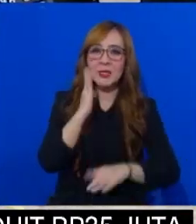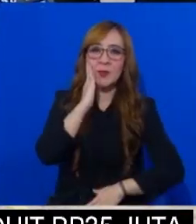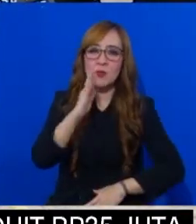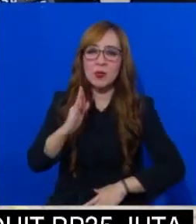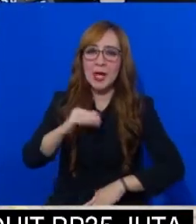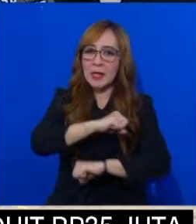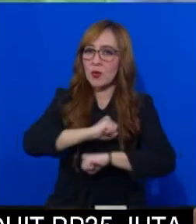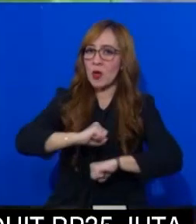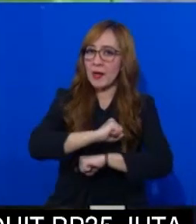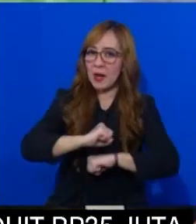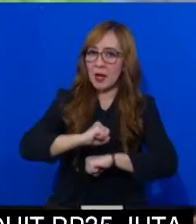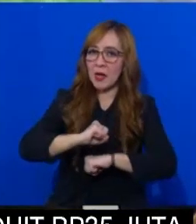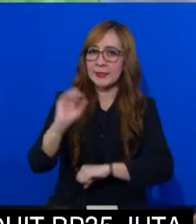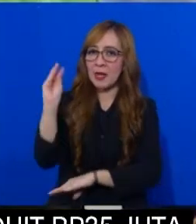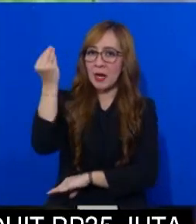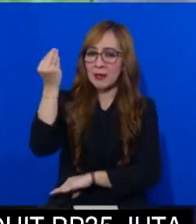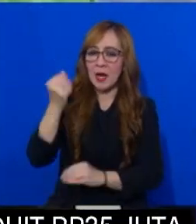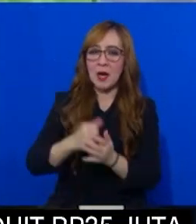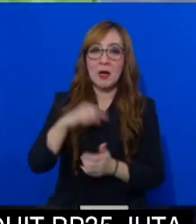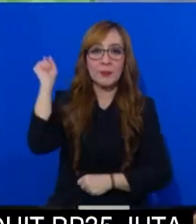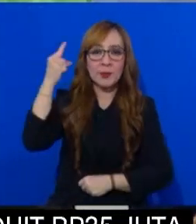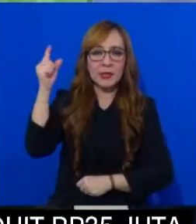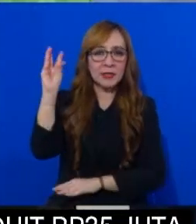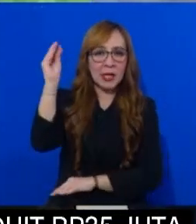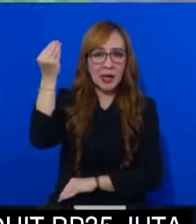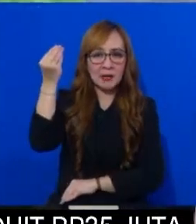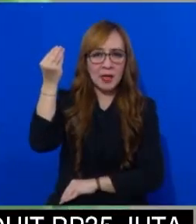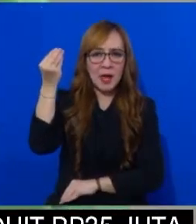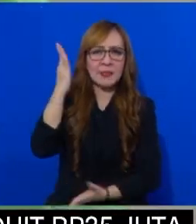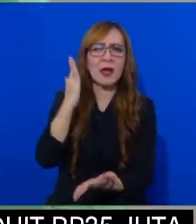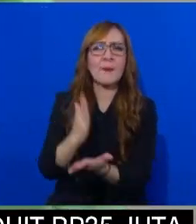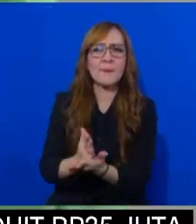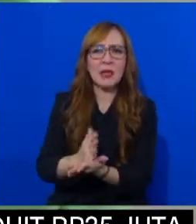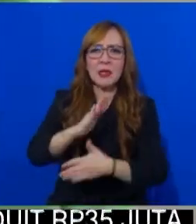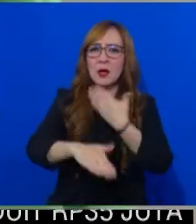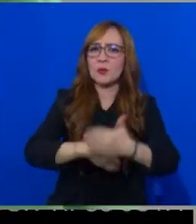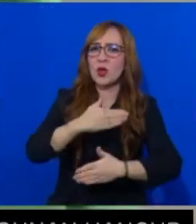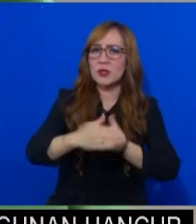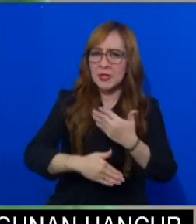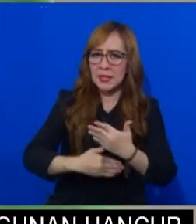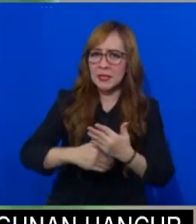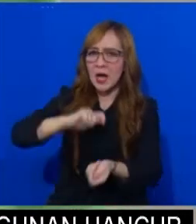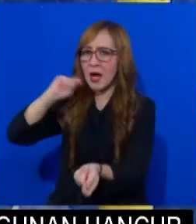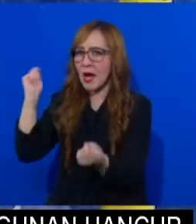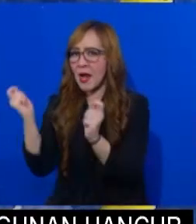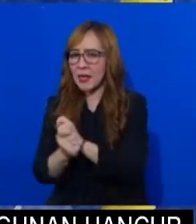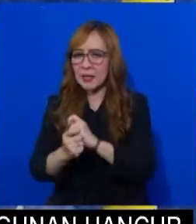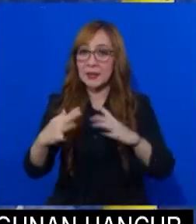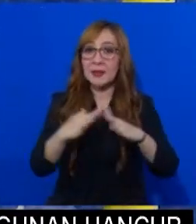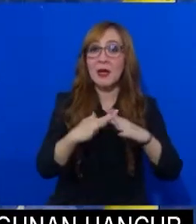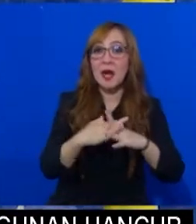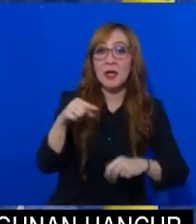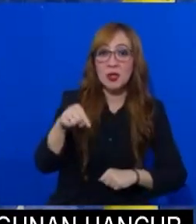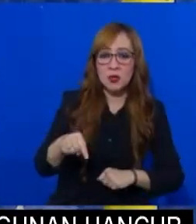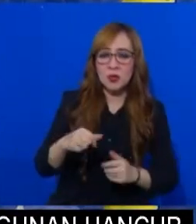DKI. Menurutnya, pemerintah Provinsi DKI Jakarta terlambat memproses alih lahan tersebut. Dia menganggap